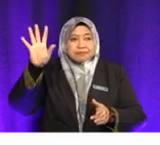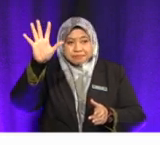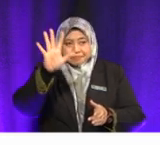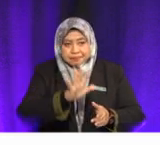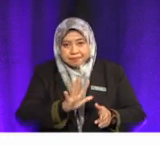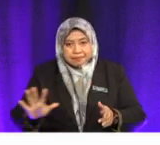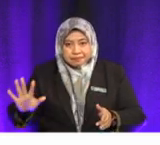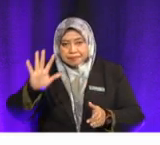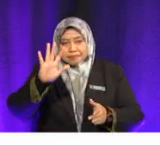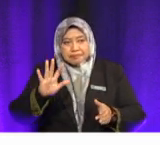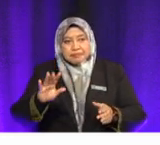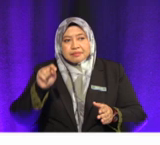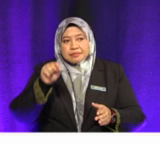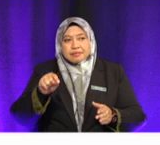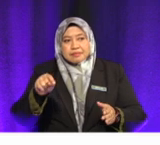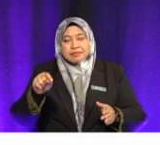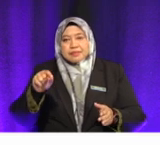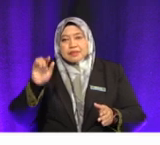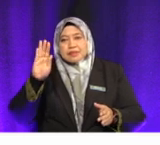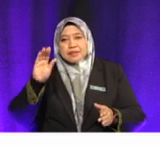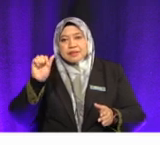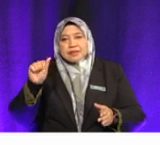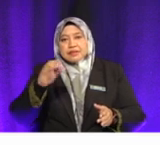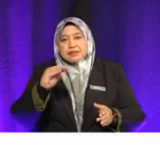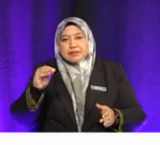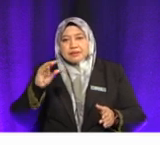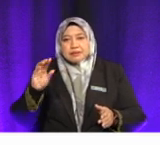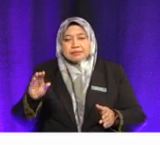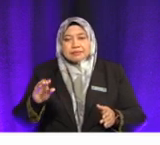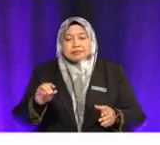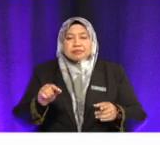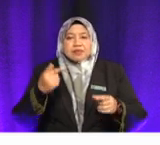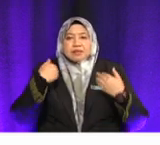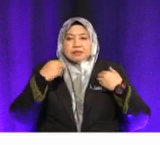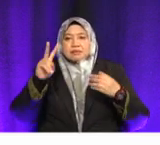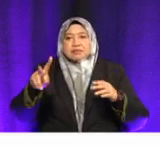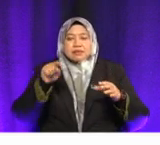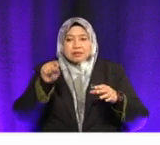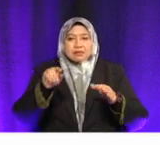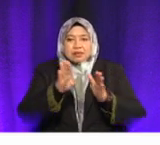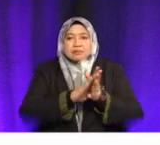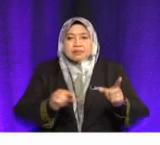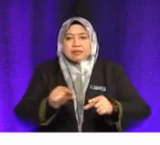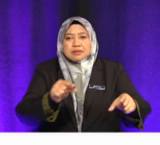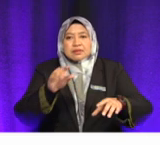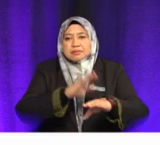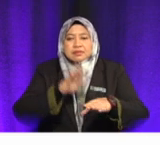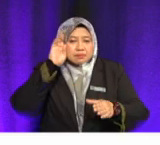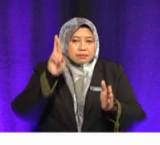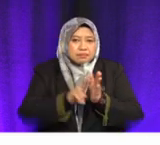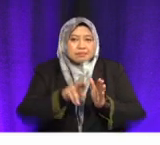titik yang bergerak di dalam Pentagon tersebut pada raja e lukis lukes sebagai TTS dengan keadaan